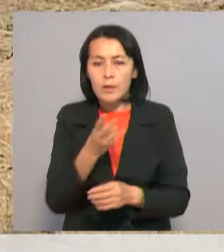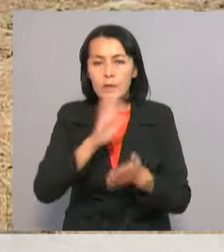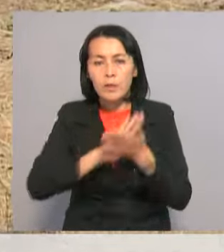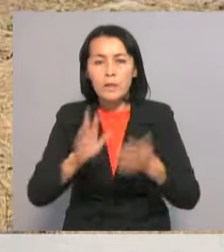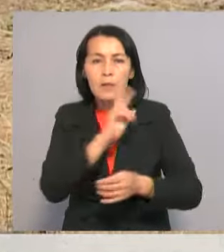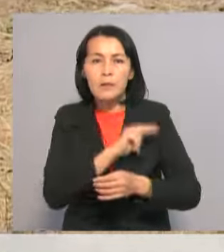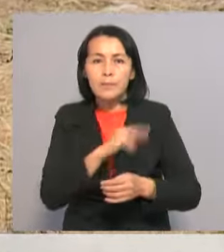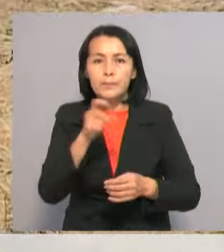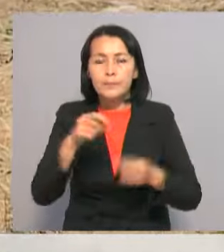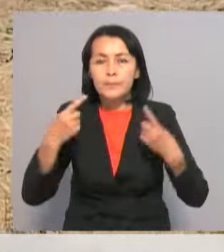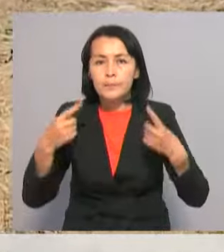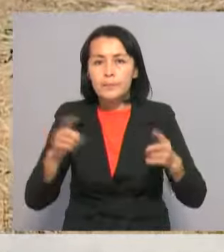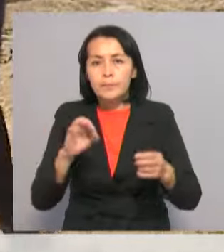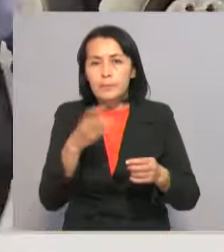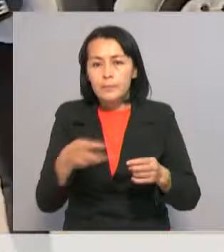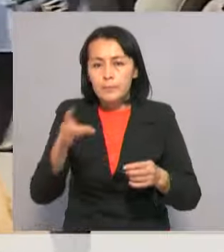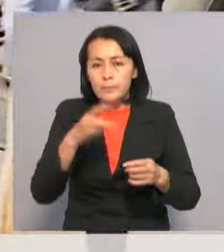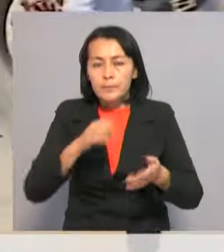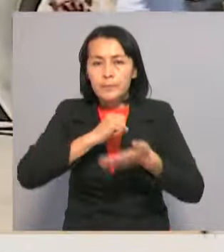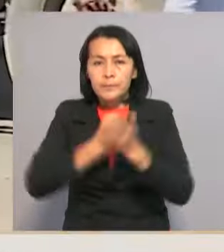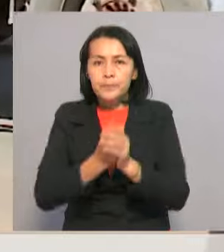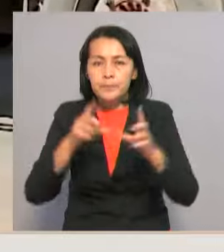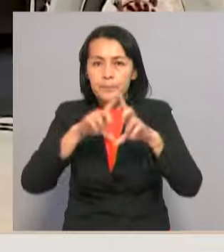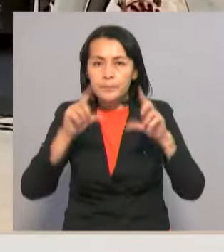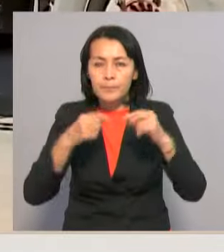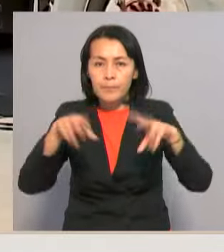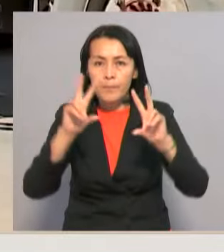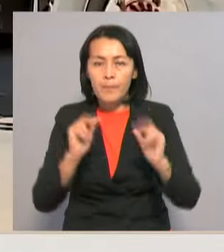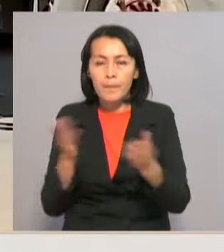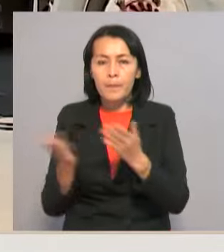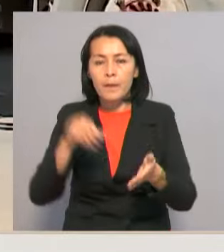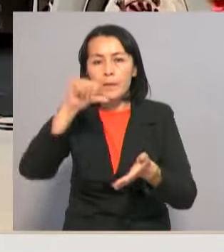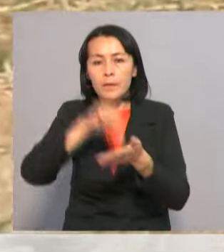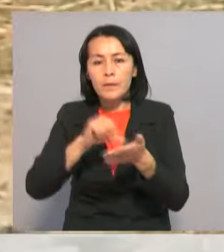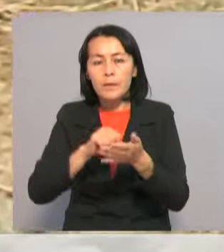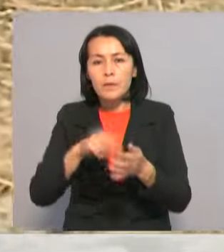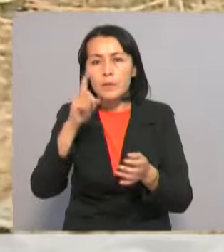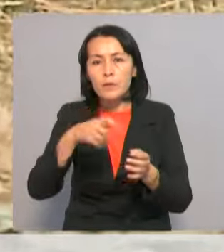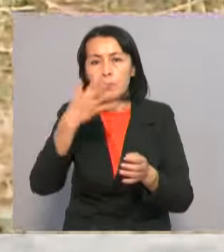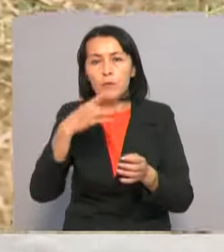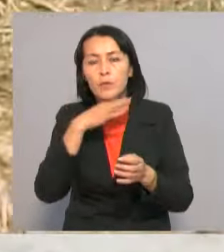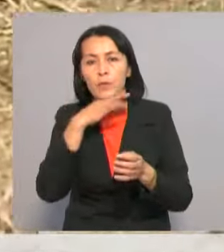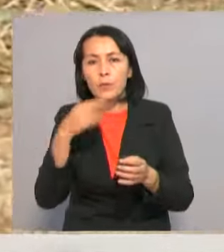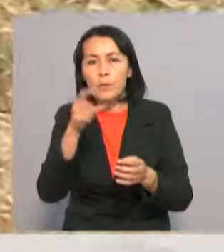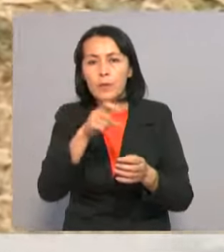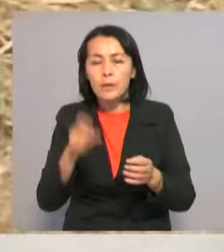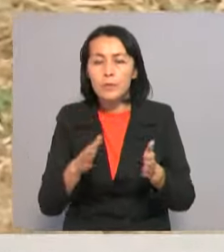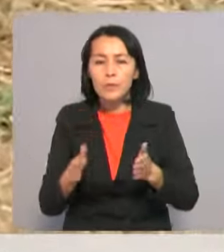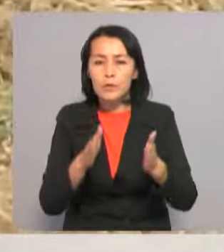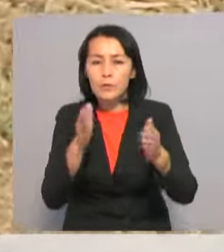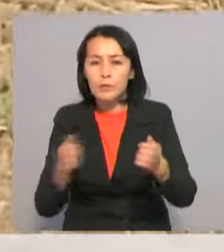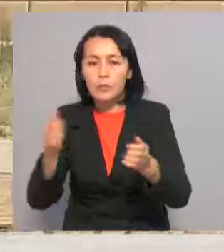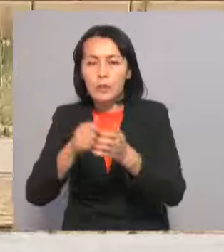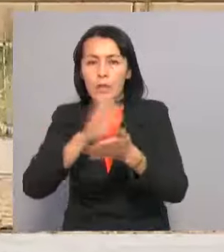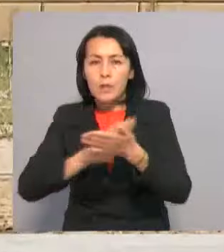Тазалық жұмысына тұрғындардан бөлек Абай ауданына бекітілген мекеменің мамандары үлес қосты. Жалпы 150-ден аса адам жол жиектерін